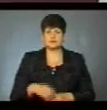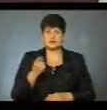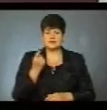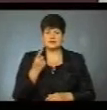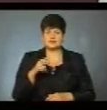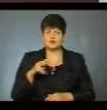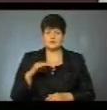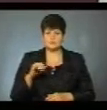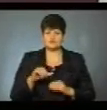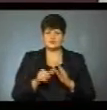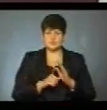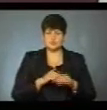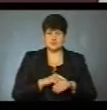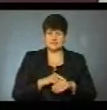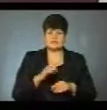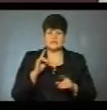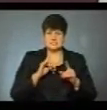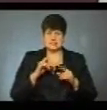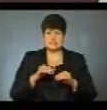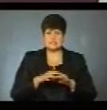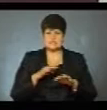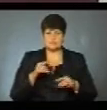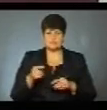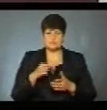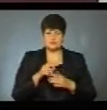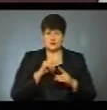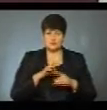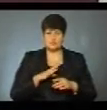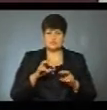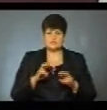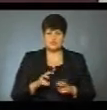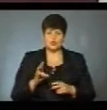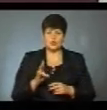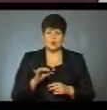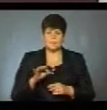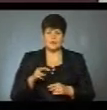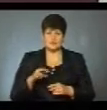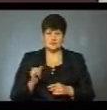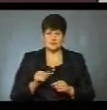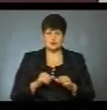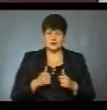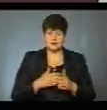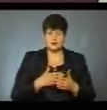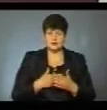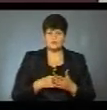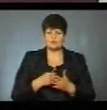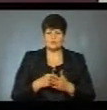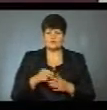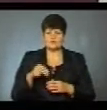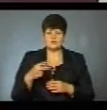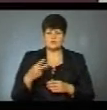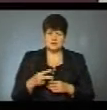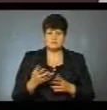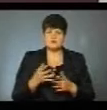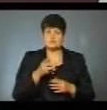11 листопада о 16-й годині у сесійній залі Тернопільської міської ради відбудеться засідання номінаційного комітету громадського бюджету 2020, під час якого